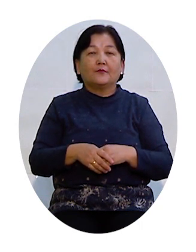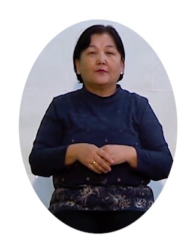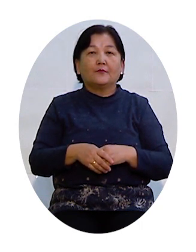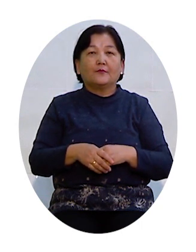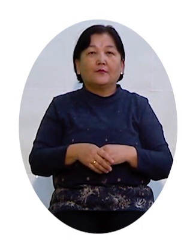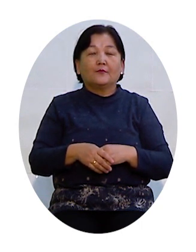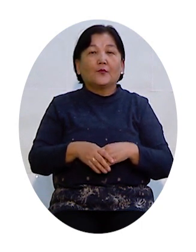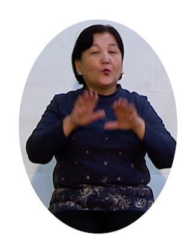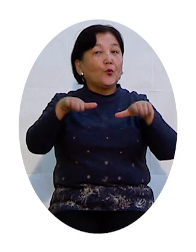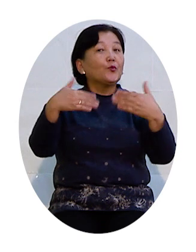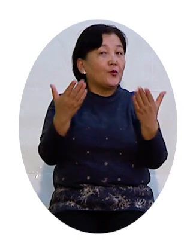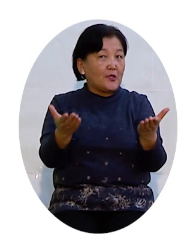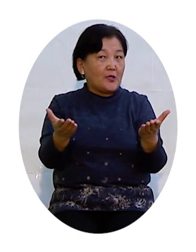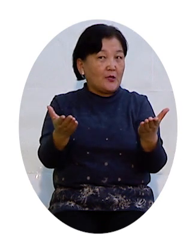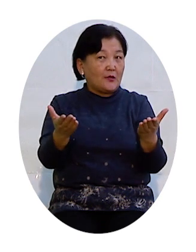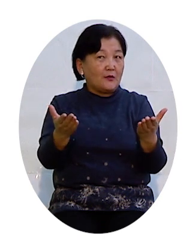За хүүхдүүдээ